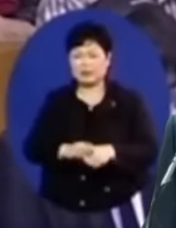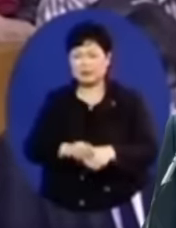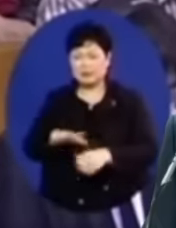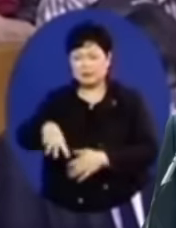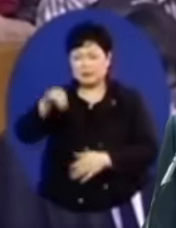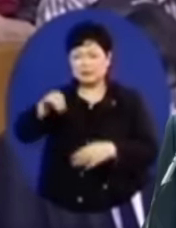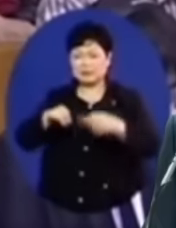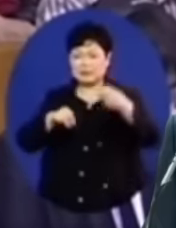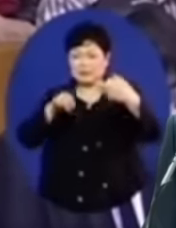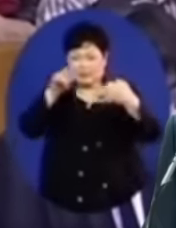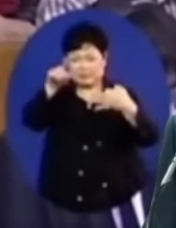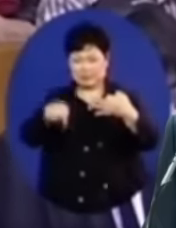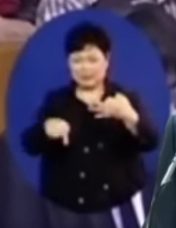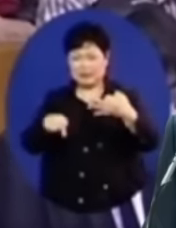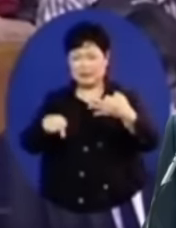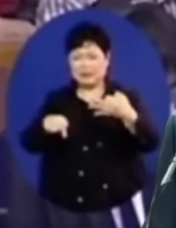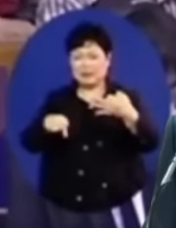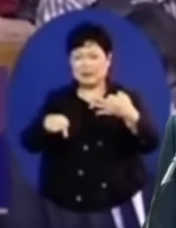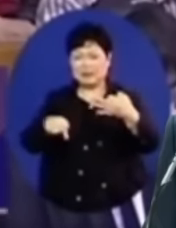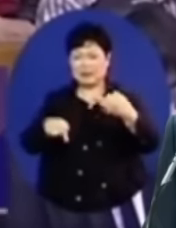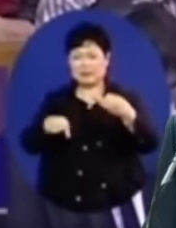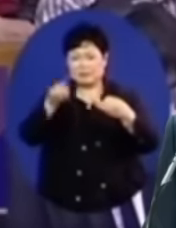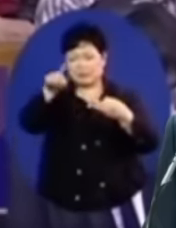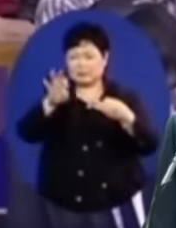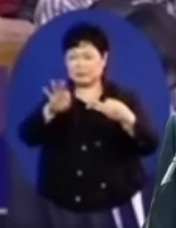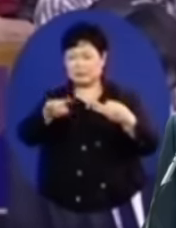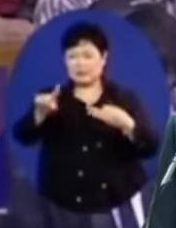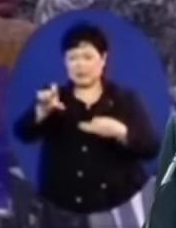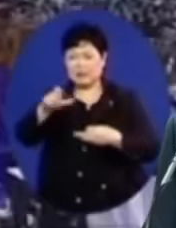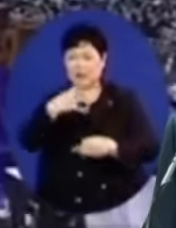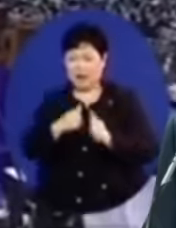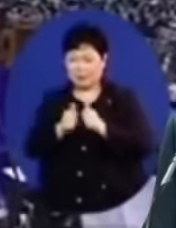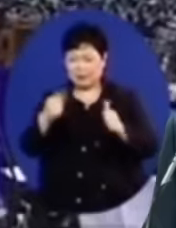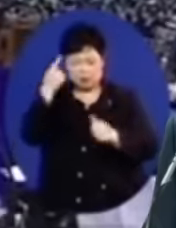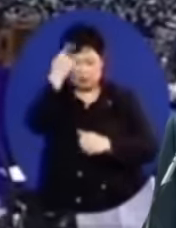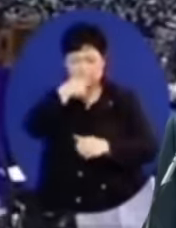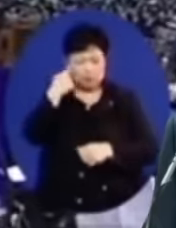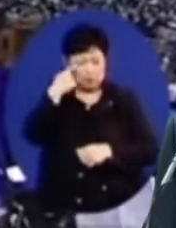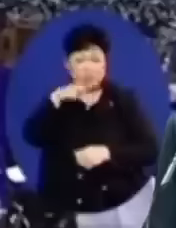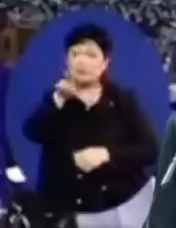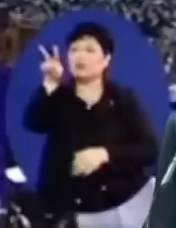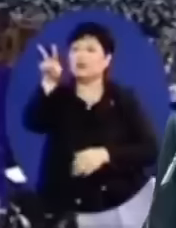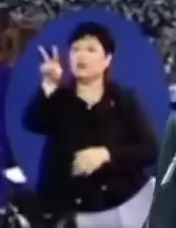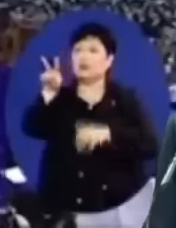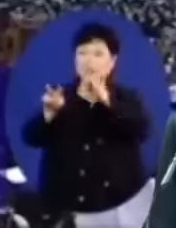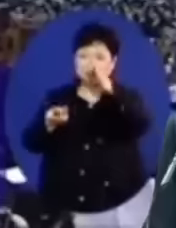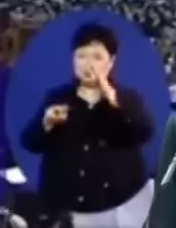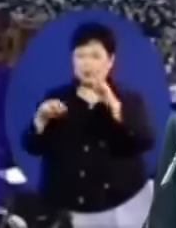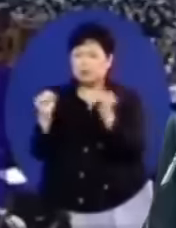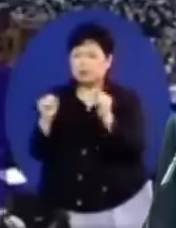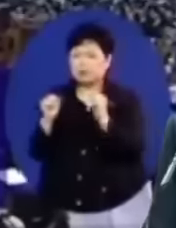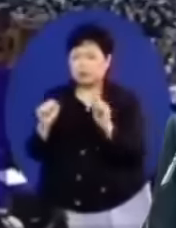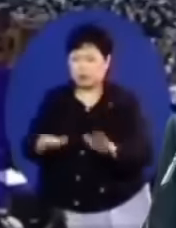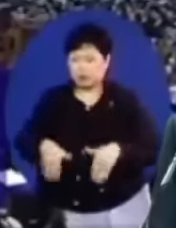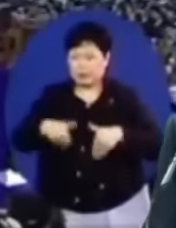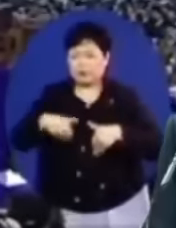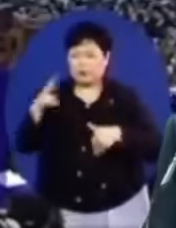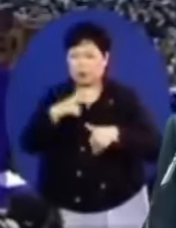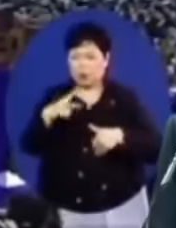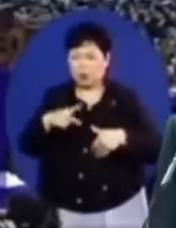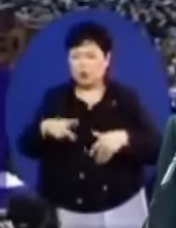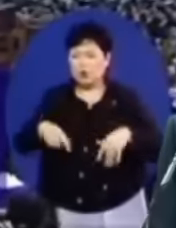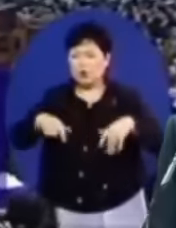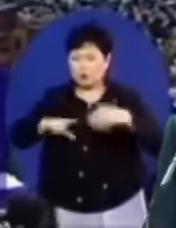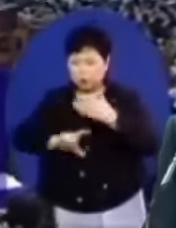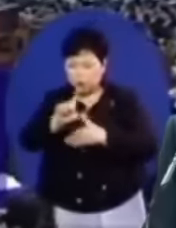23장 14절로 15절에 야훼께서 아브라함에게 이르시되 너는 눈을 들어 너 있는 곳에서 북쪽과 남쪽 그리고 동쪽과